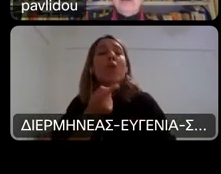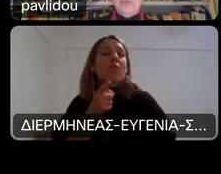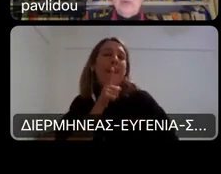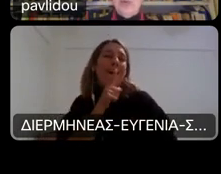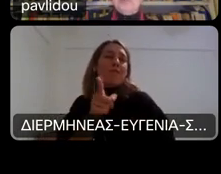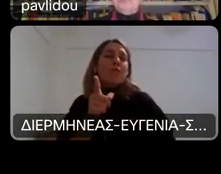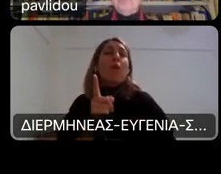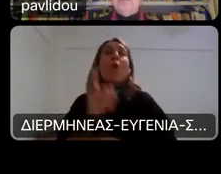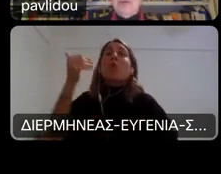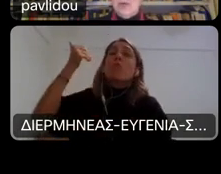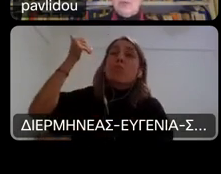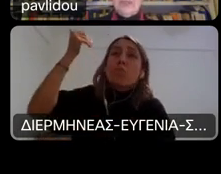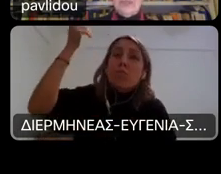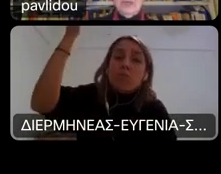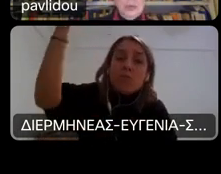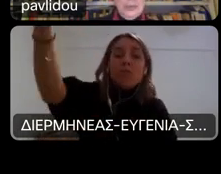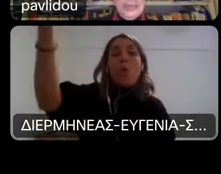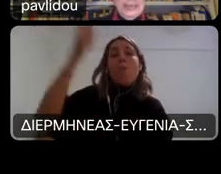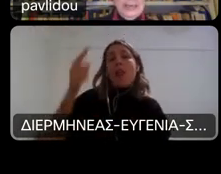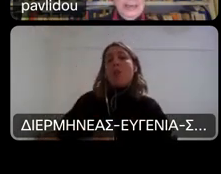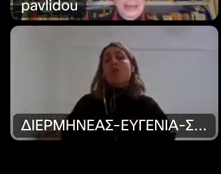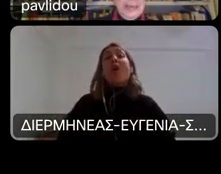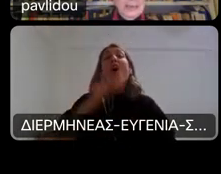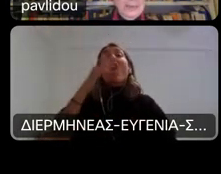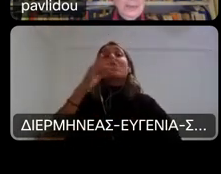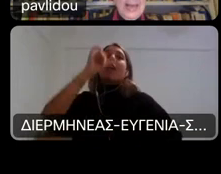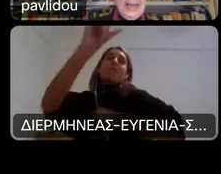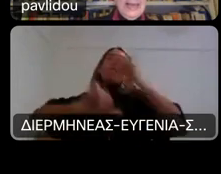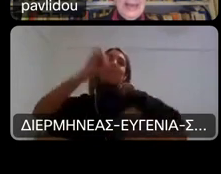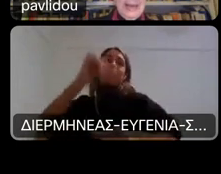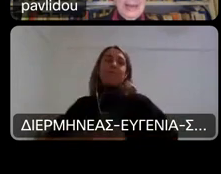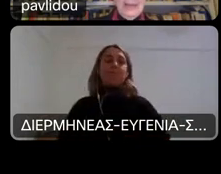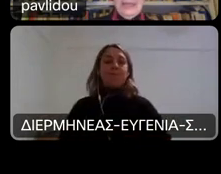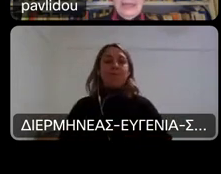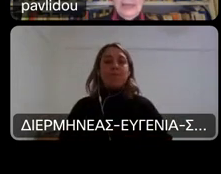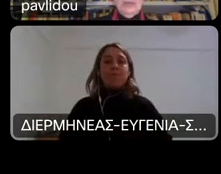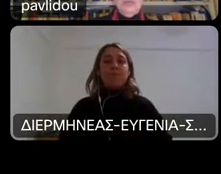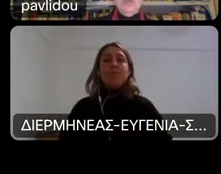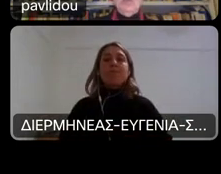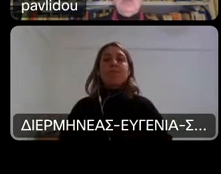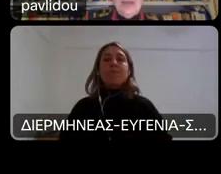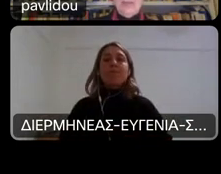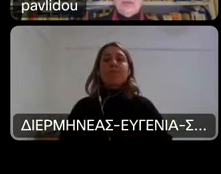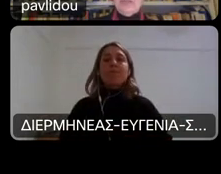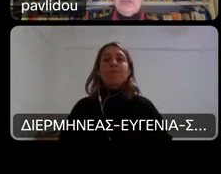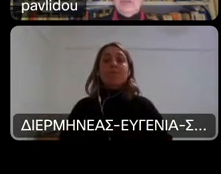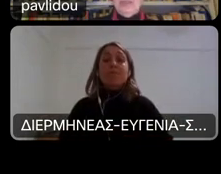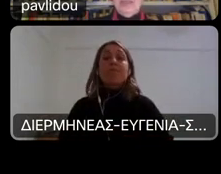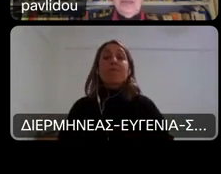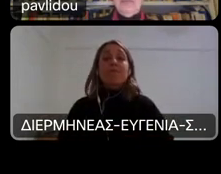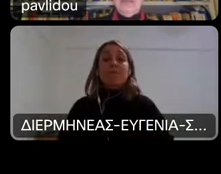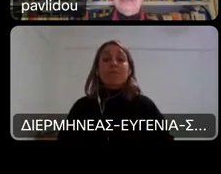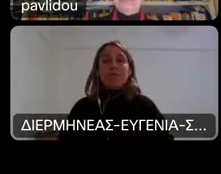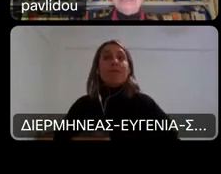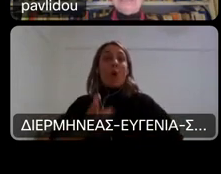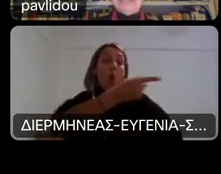για μακροπρόθεσμα βιώσιμες γλωσσικές αλλαγές. Και αναδεικνύουν, πέρα από τη